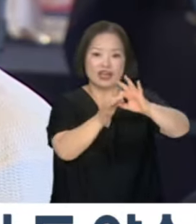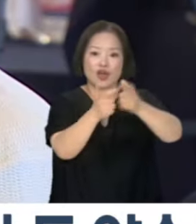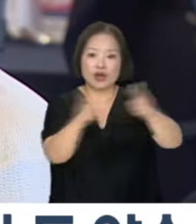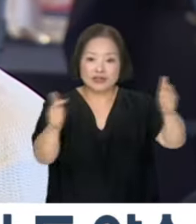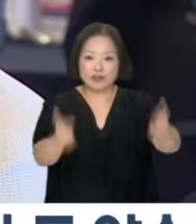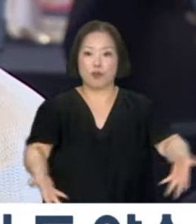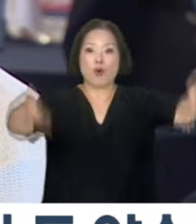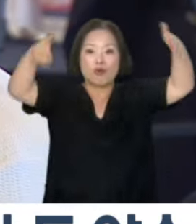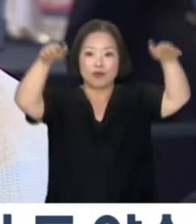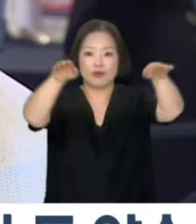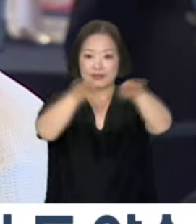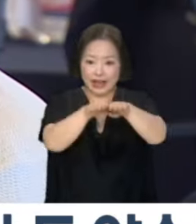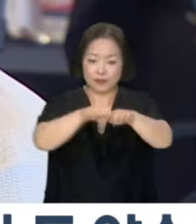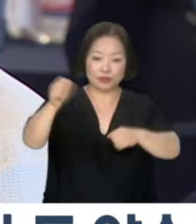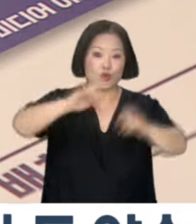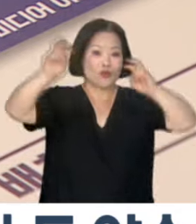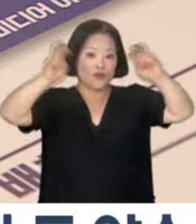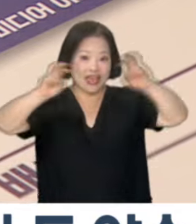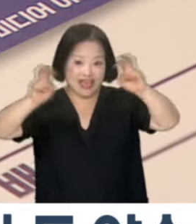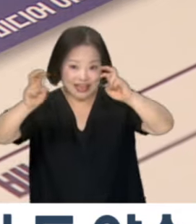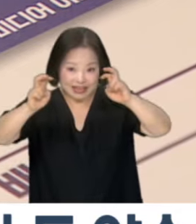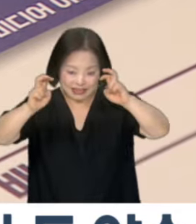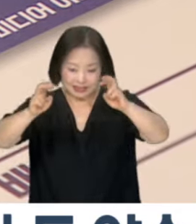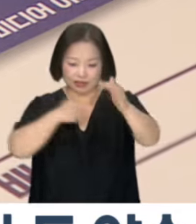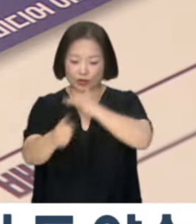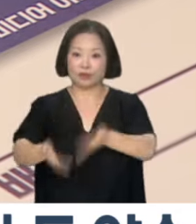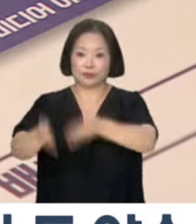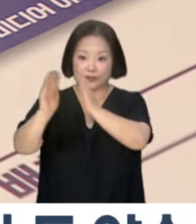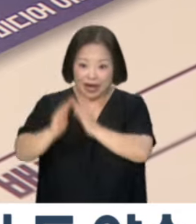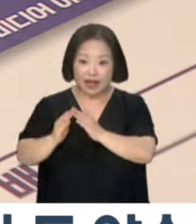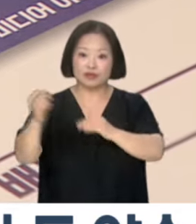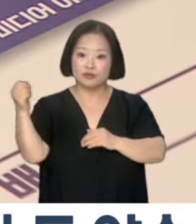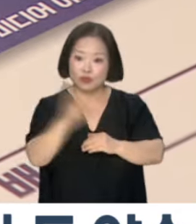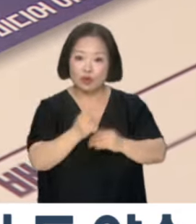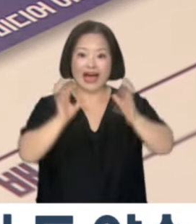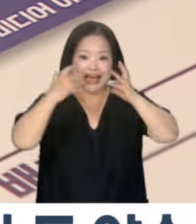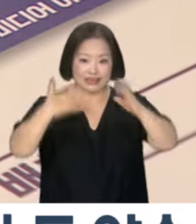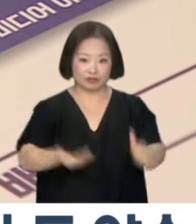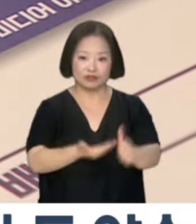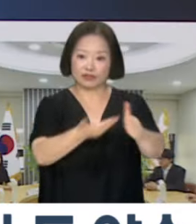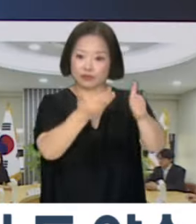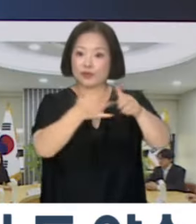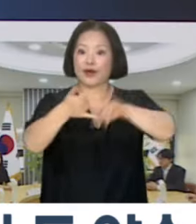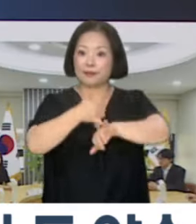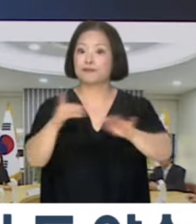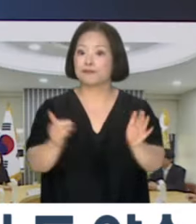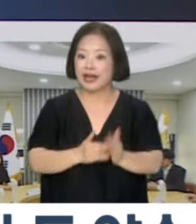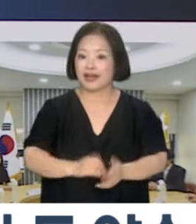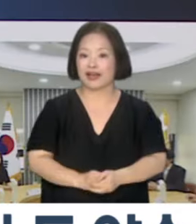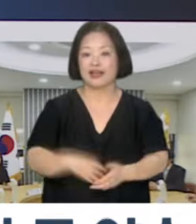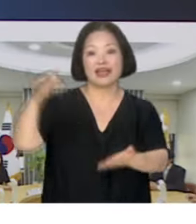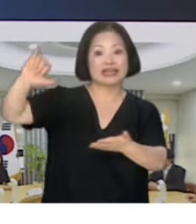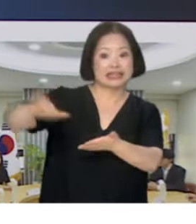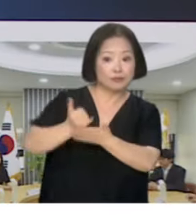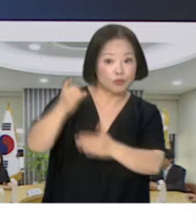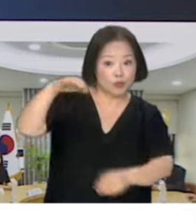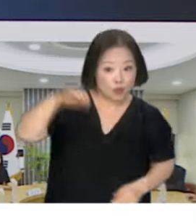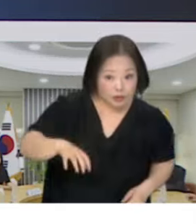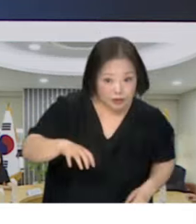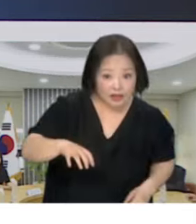빙상연맹 및 실업팀 창단 지역 유소년팀 육성도 약속했습니다 김포 같은